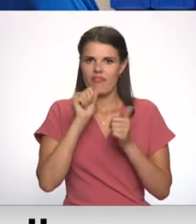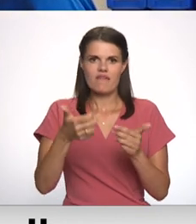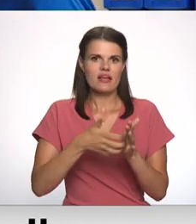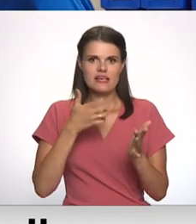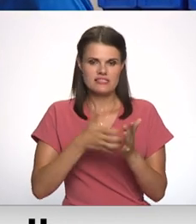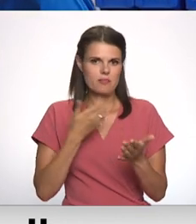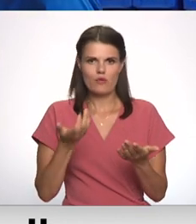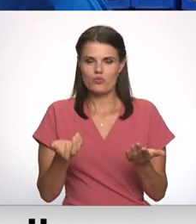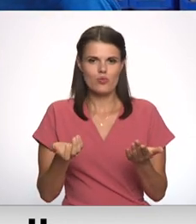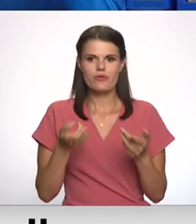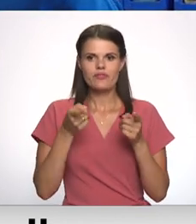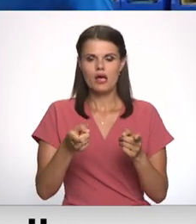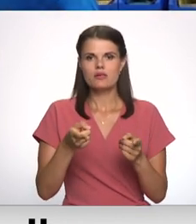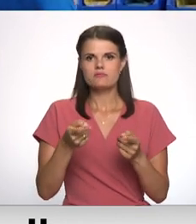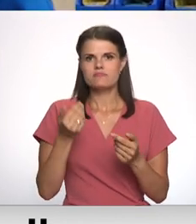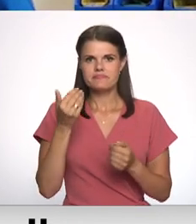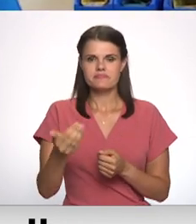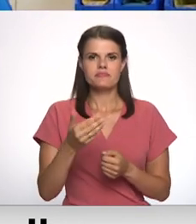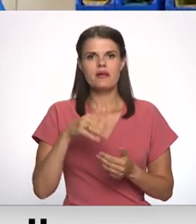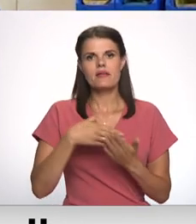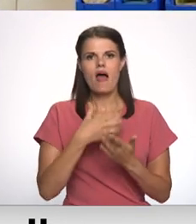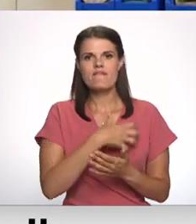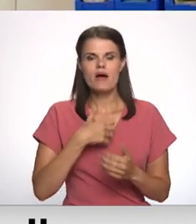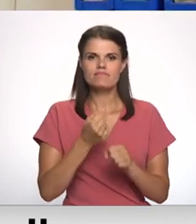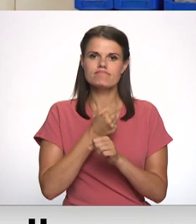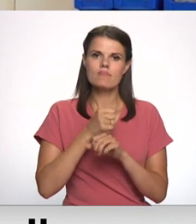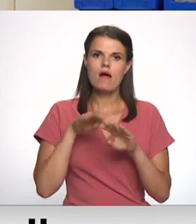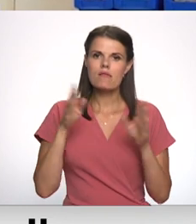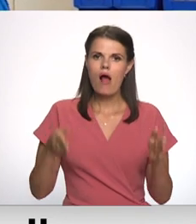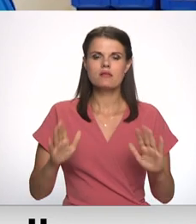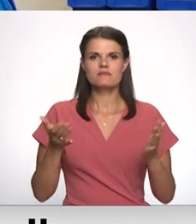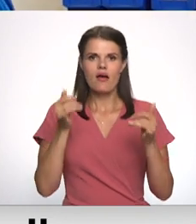bet izmantot mēs nevaram. Tas nozīmē, ja jātais ir galds, krēsls,